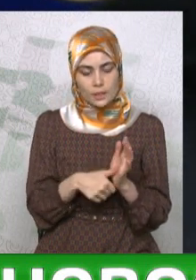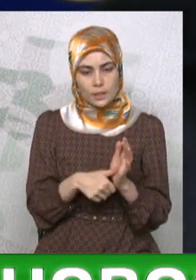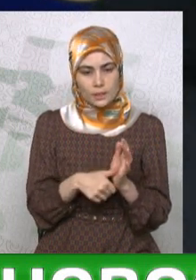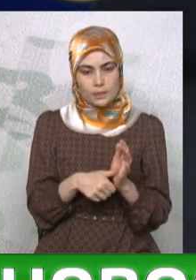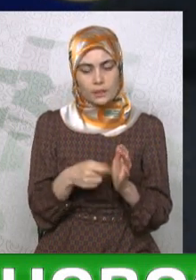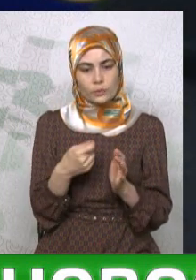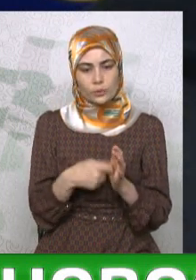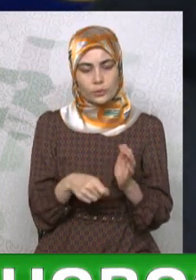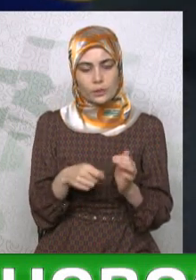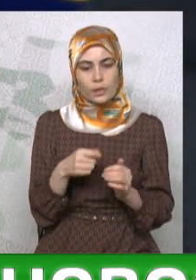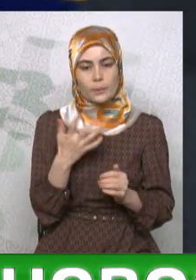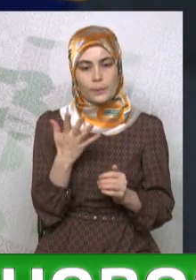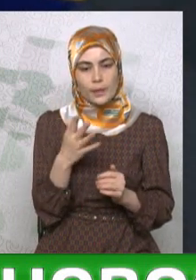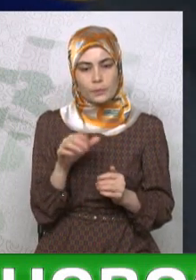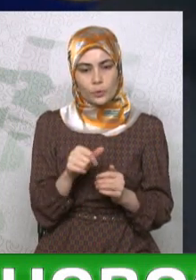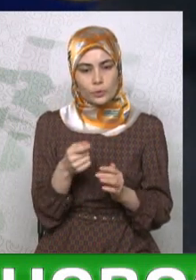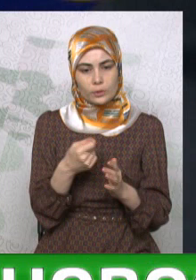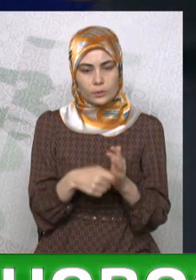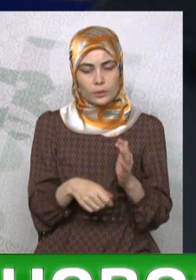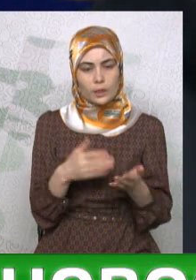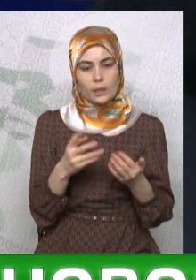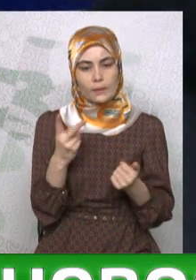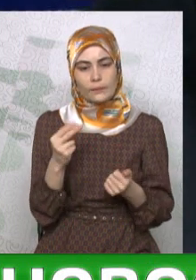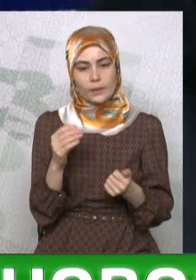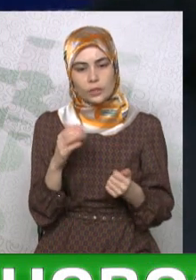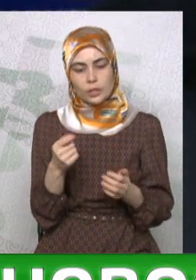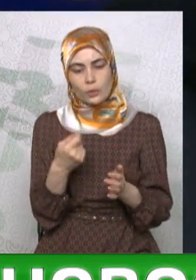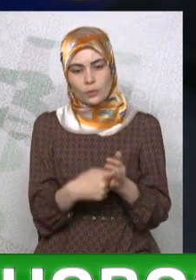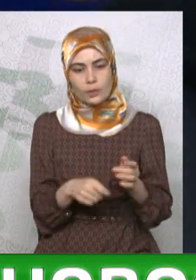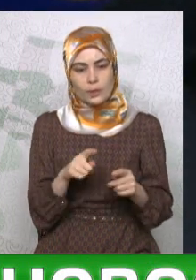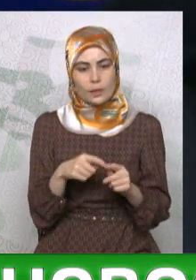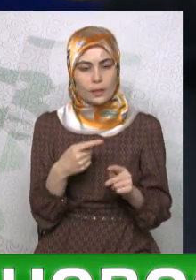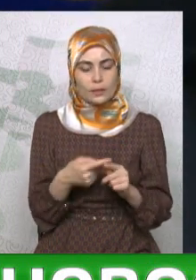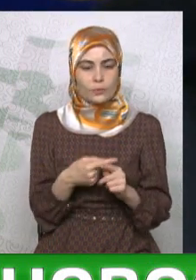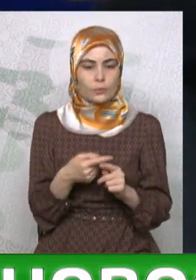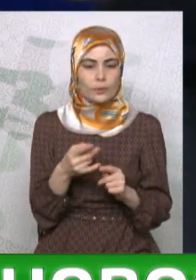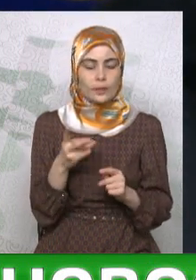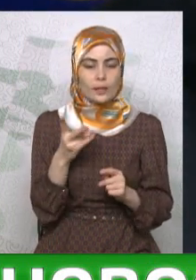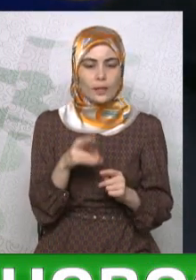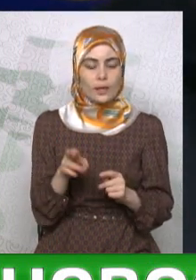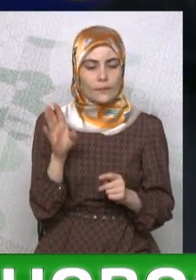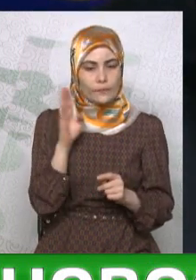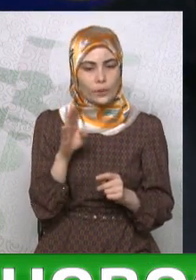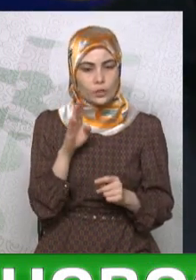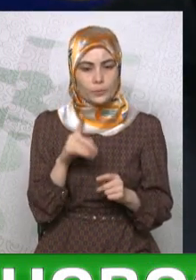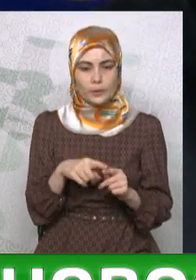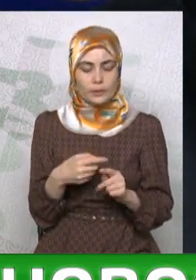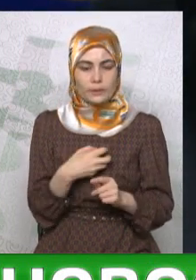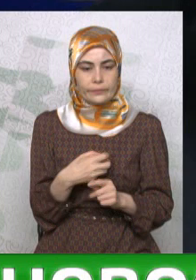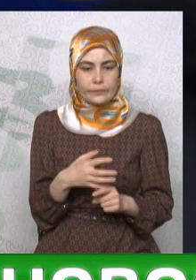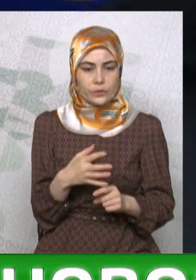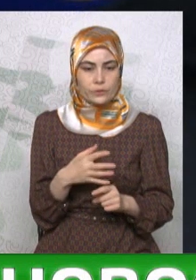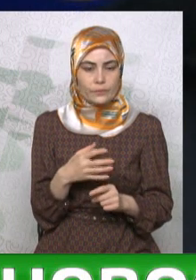энерго, 5 минут отключения или 2 часа для водоснабжения, это не имеет никакого значения. Почему? Потому что